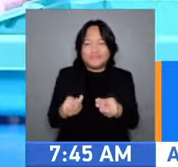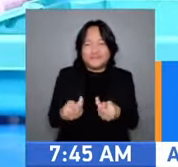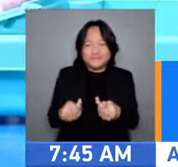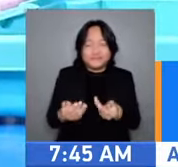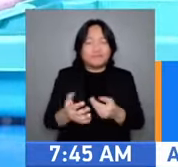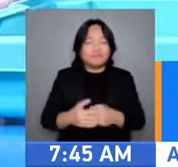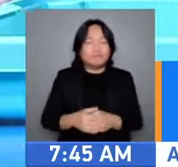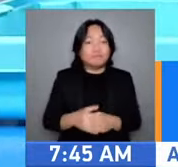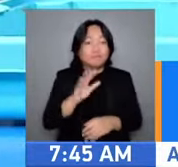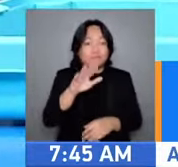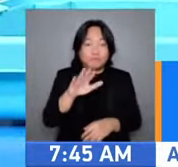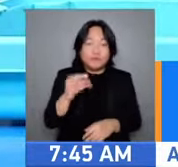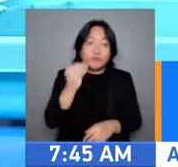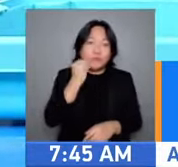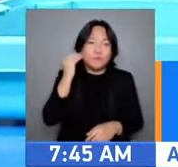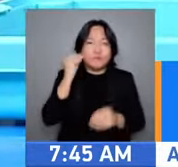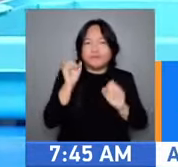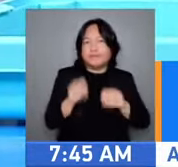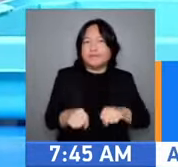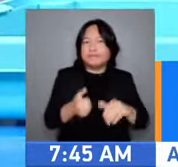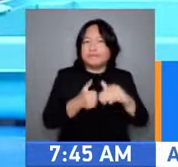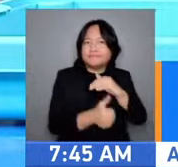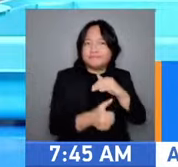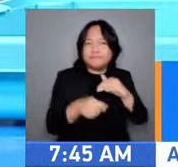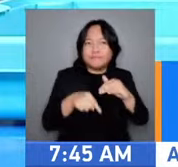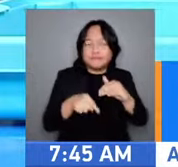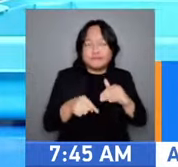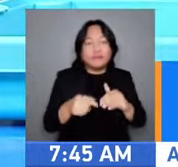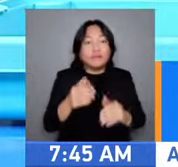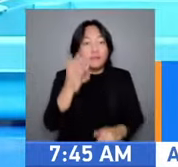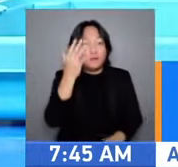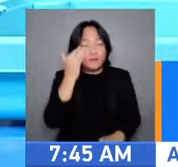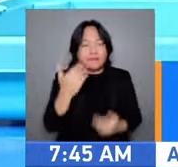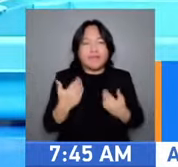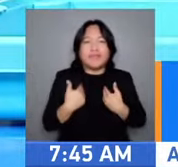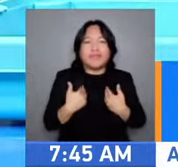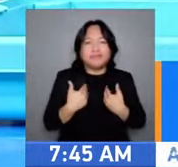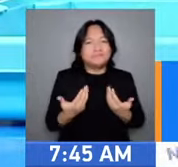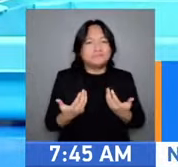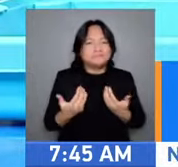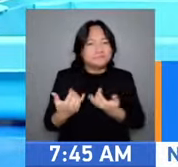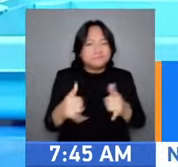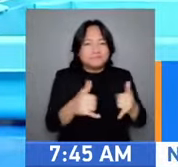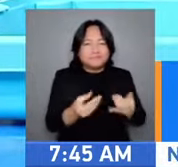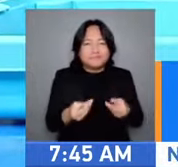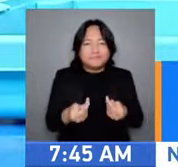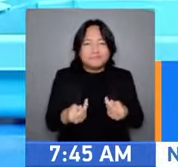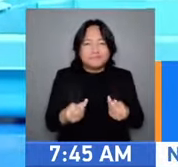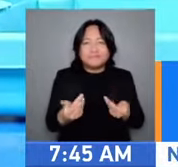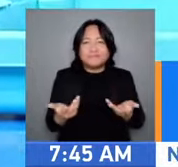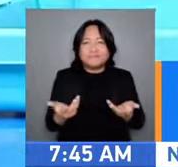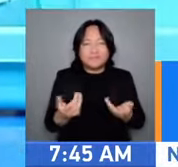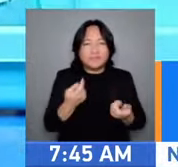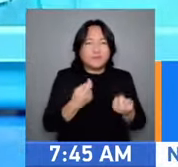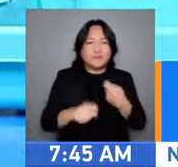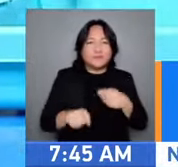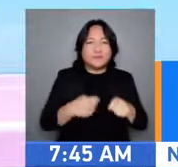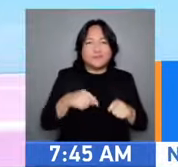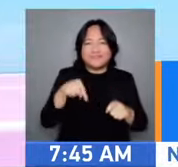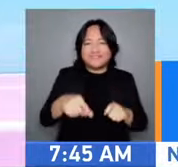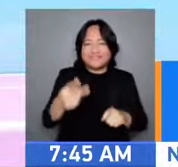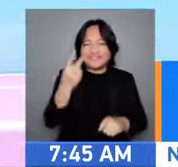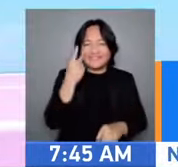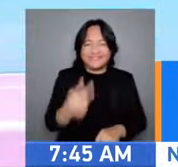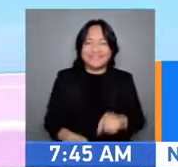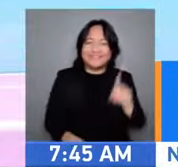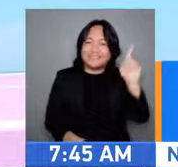na rin ma-enjoy yan, mga bata. Gising na dahil naglalaro na tayo ngayon ng Fantastic Toy na Kinetic Sand. Oh, wow! Look at that! Ano na